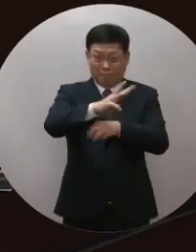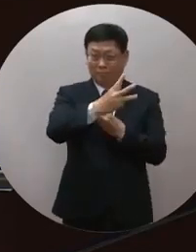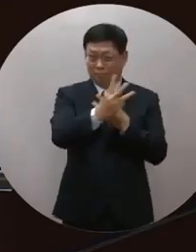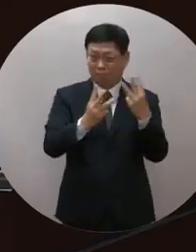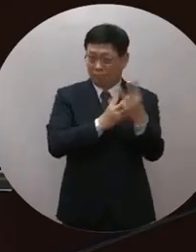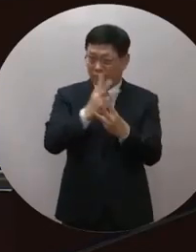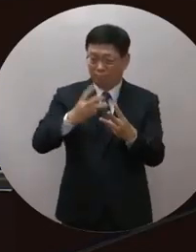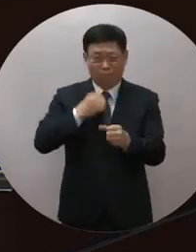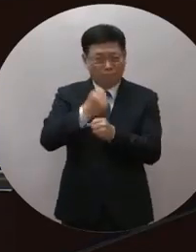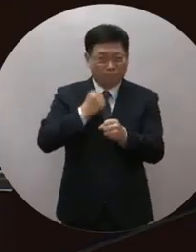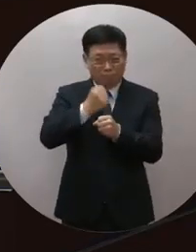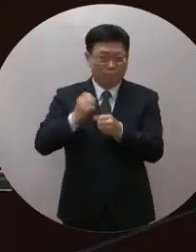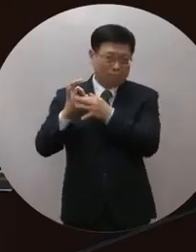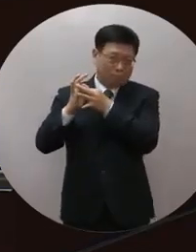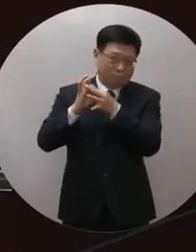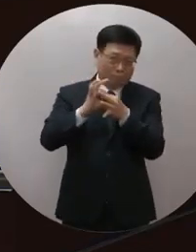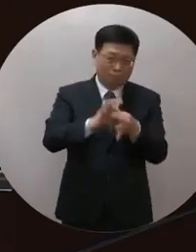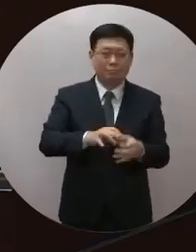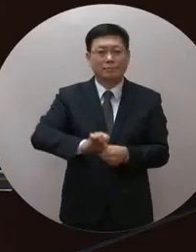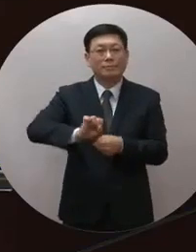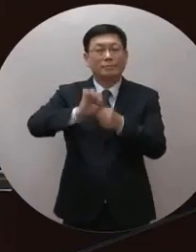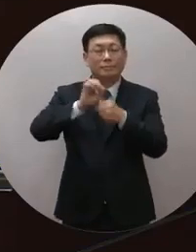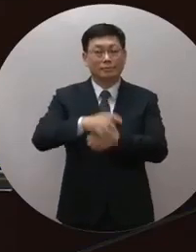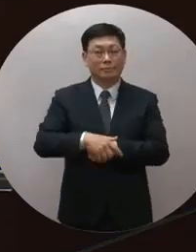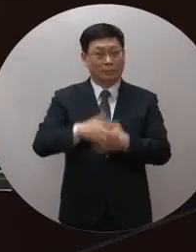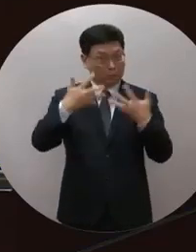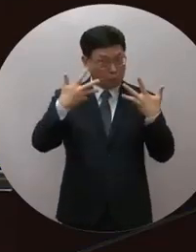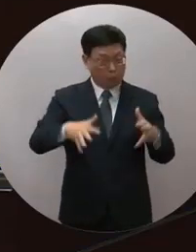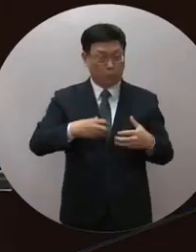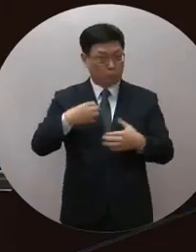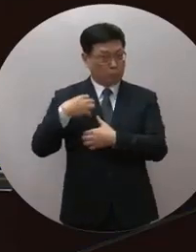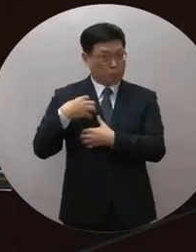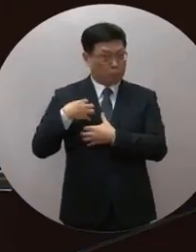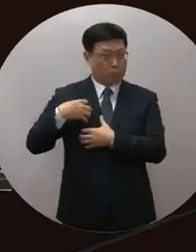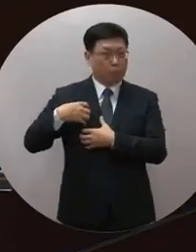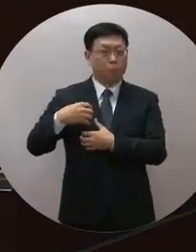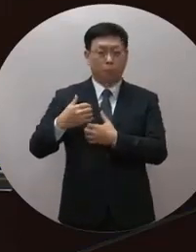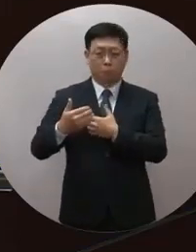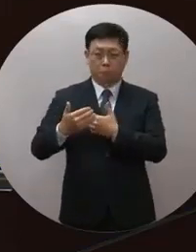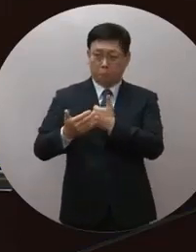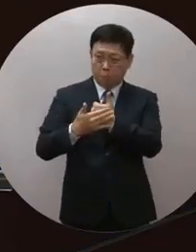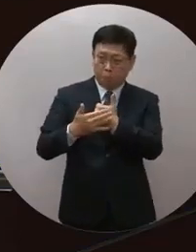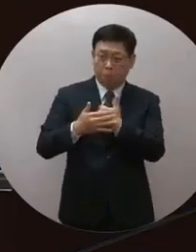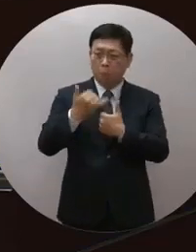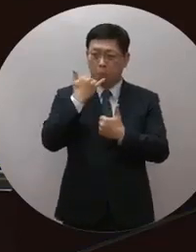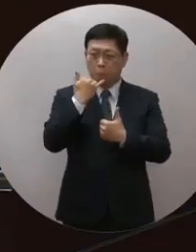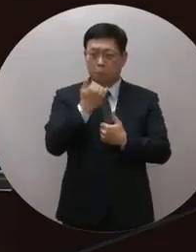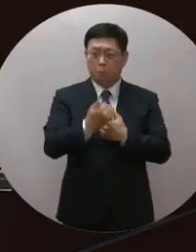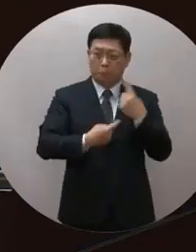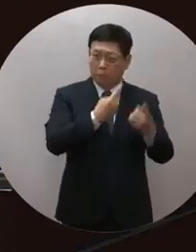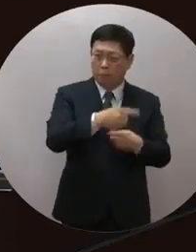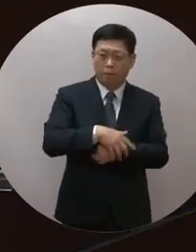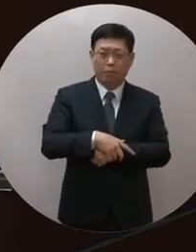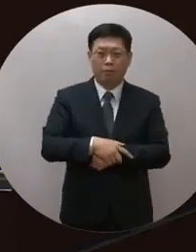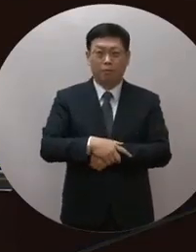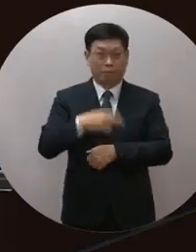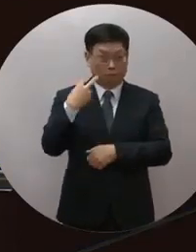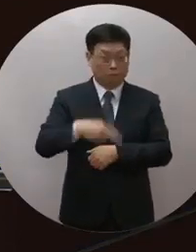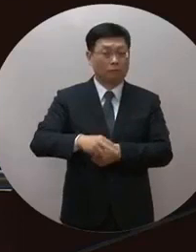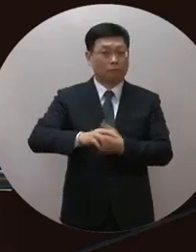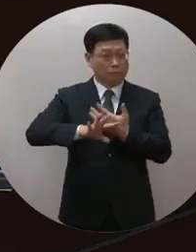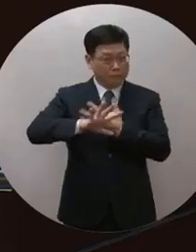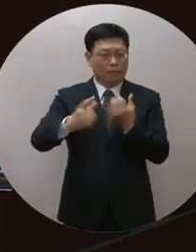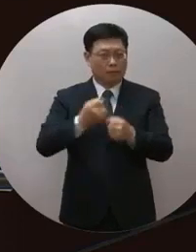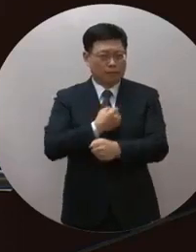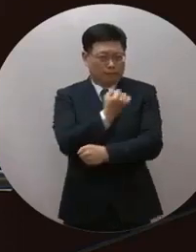3班24小时不停地增加生产，有那么多的国军弟兄帮忙人力，有不计